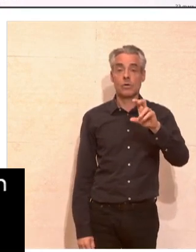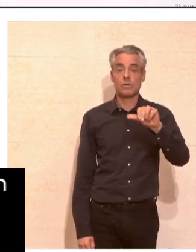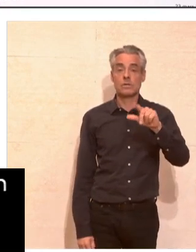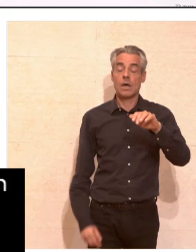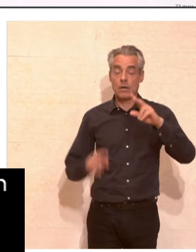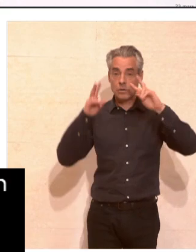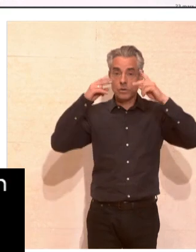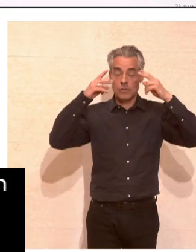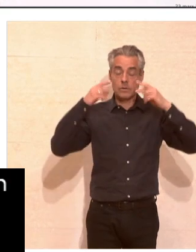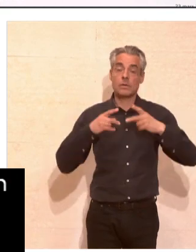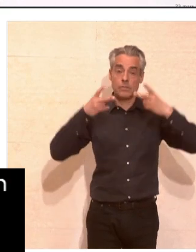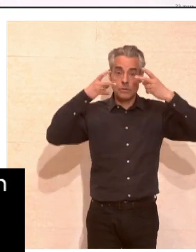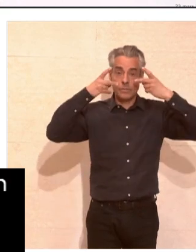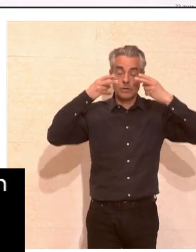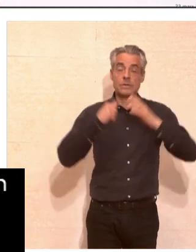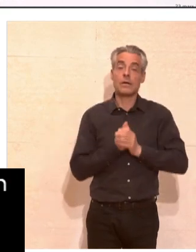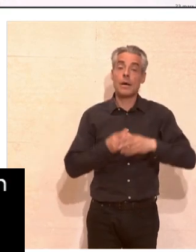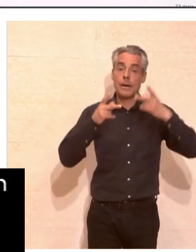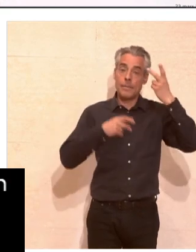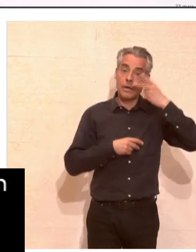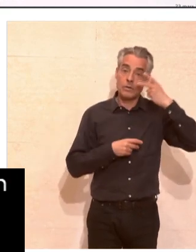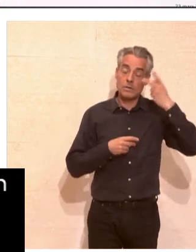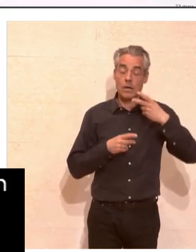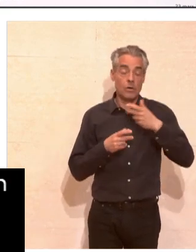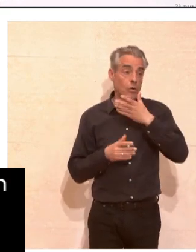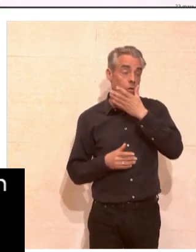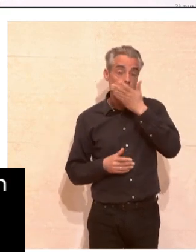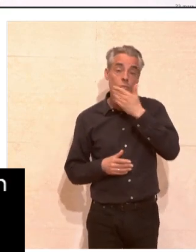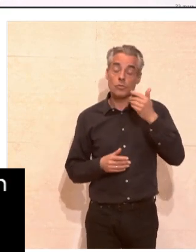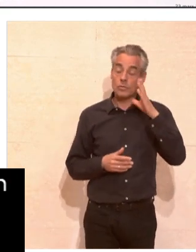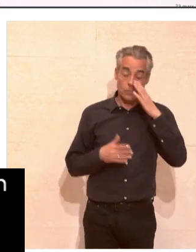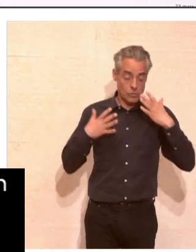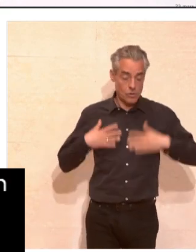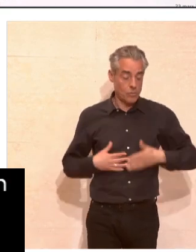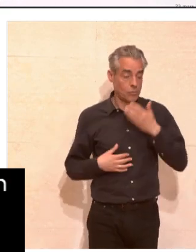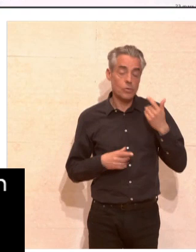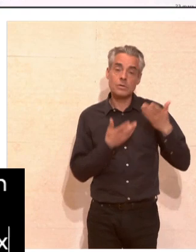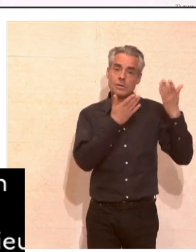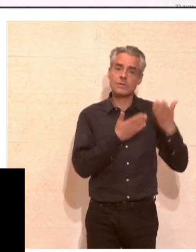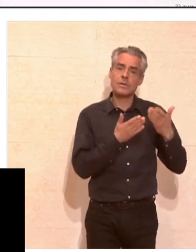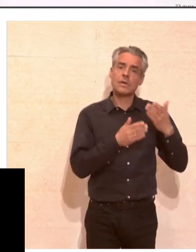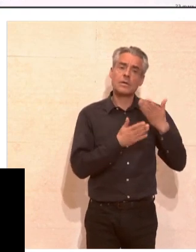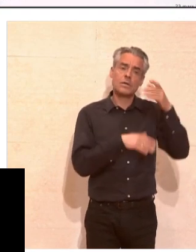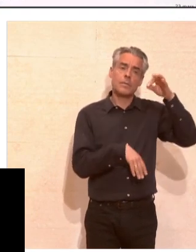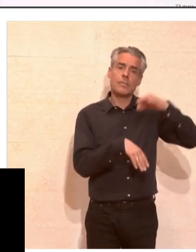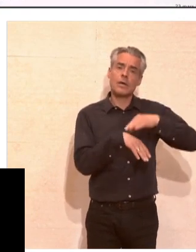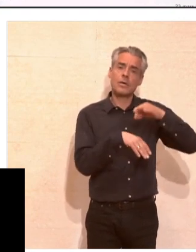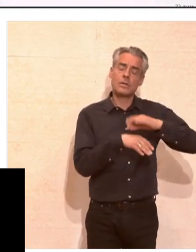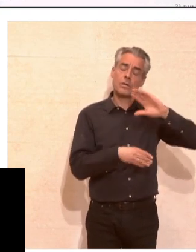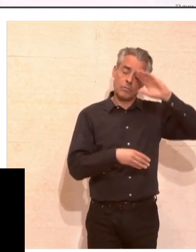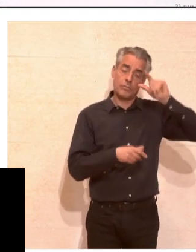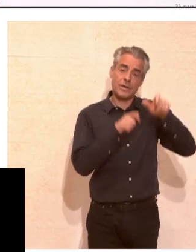donc, quand on dort en sommeil lent et en sommeil paradoxal, on retient mieux. Et là, c'est une étude qu'on avait réalisée chez des patients narcoleptiques qui ont